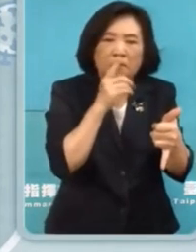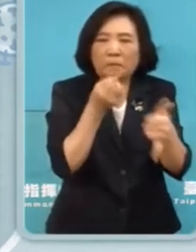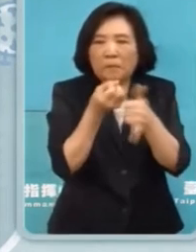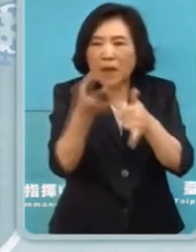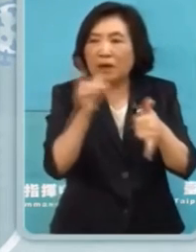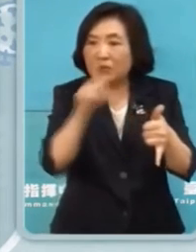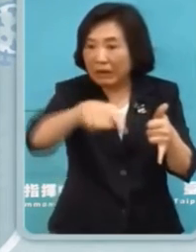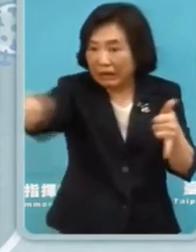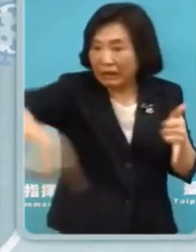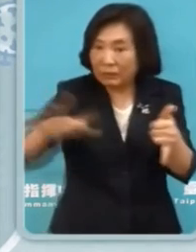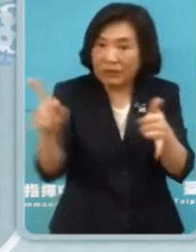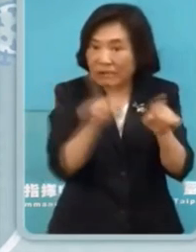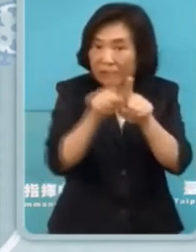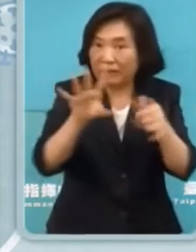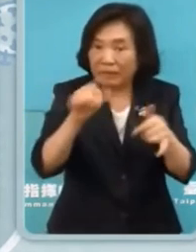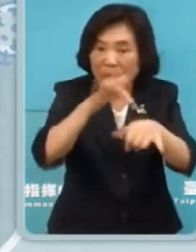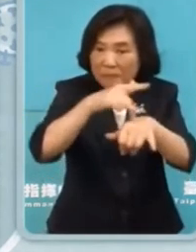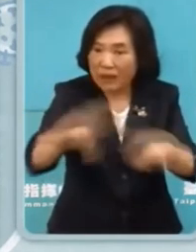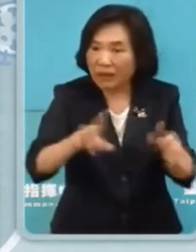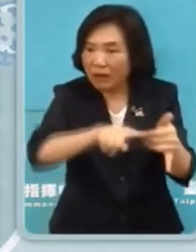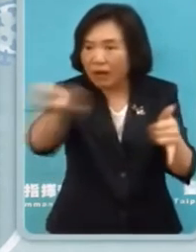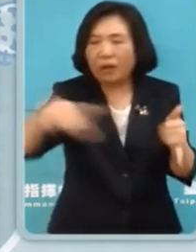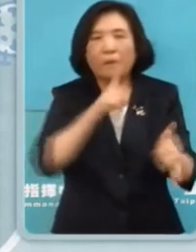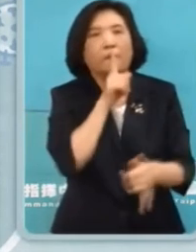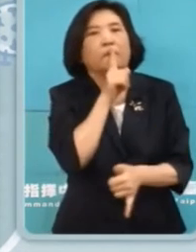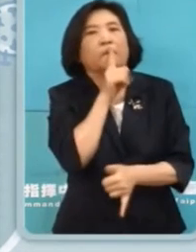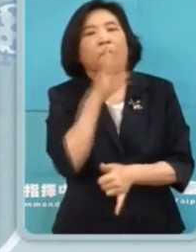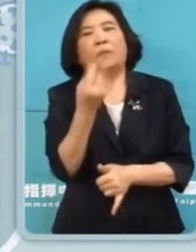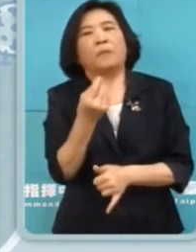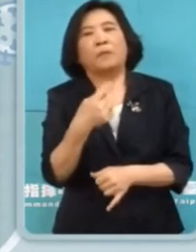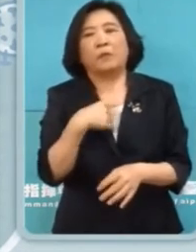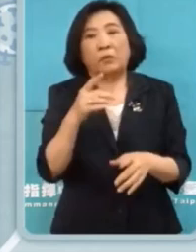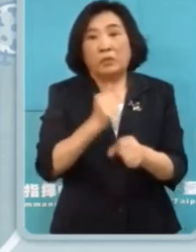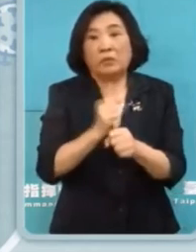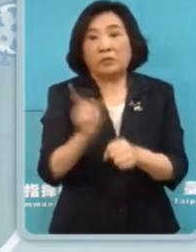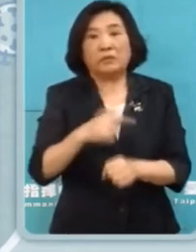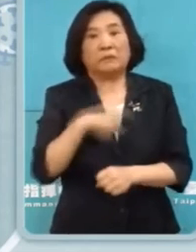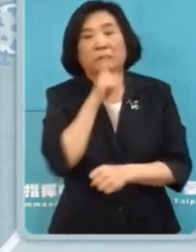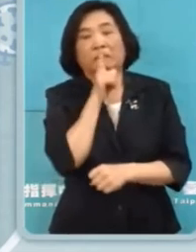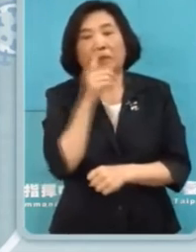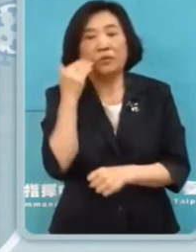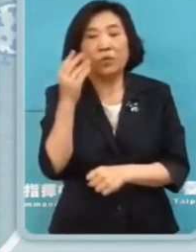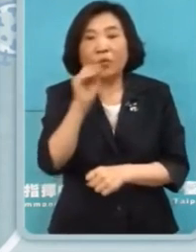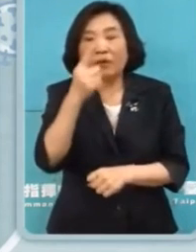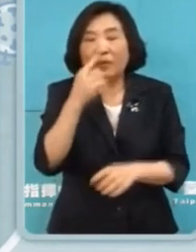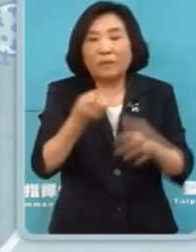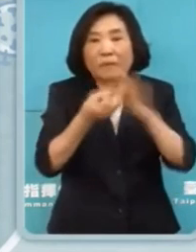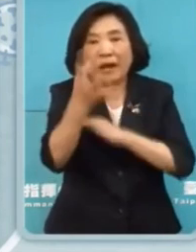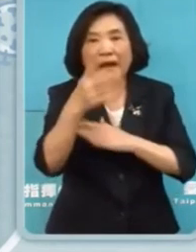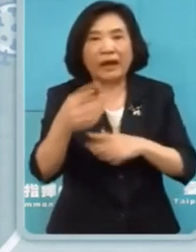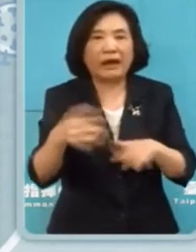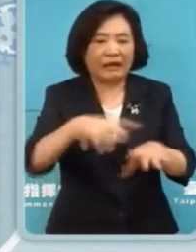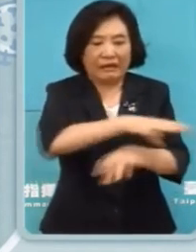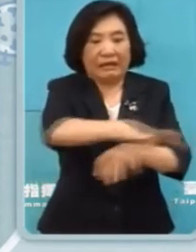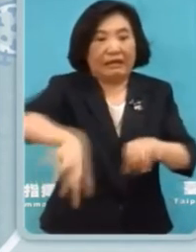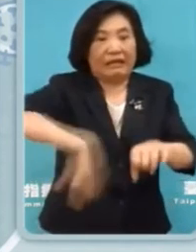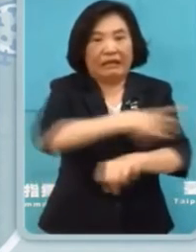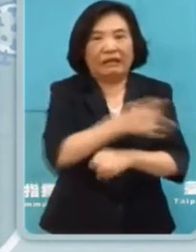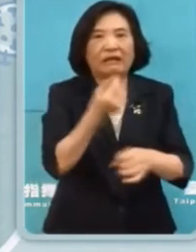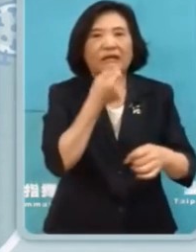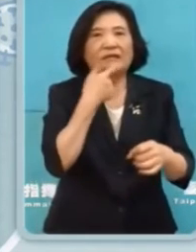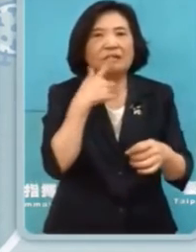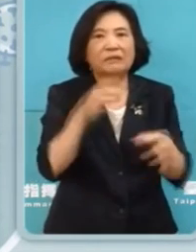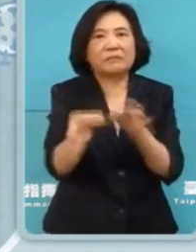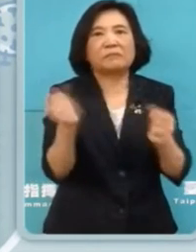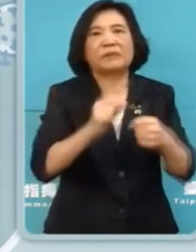调，大部分都不讲实话，不会讲出说我在哪个地方工作，因为他怕大家讲出来那旁边的摊都要停掉，